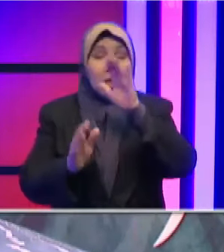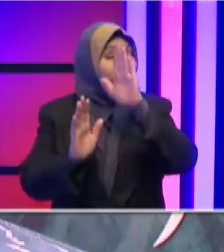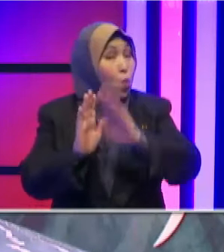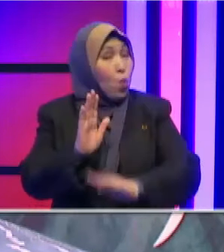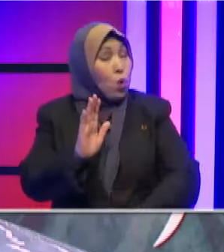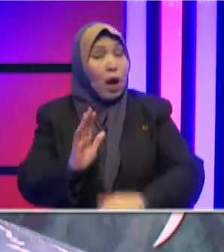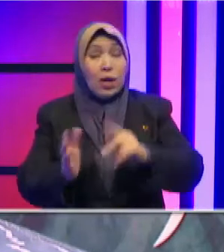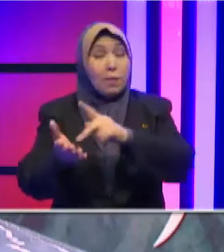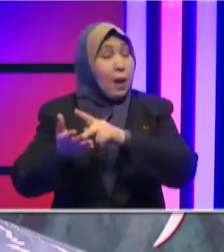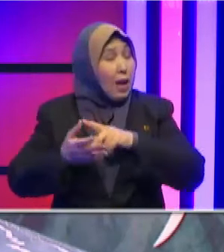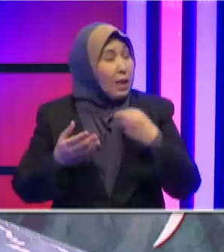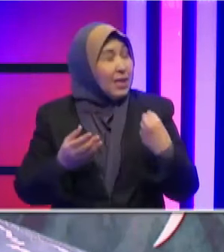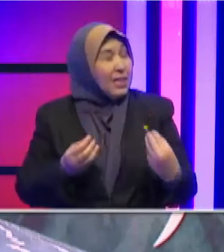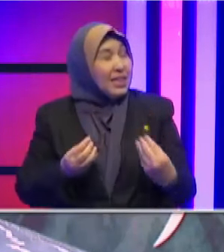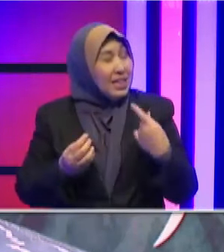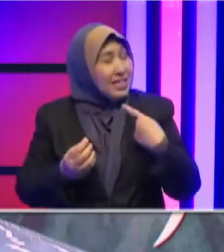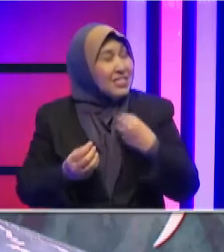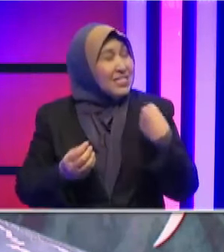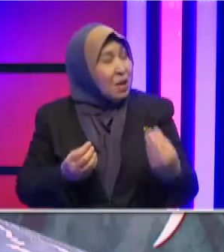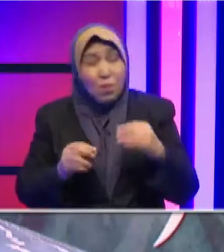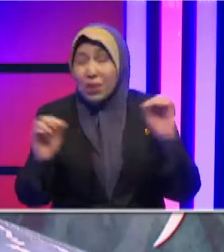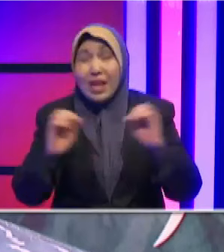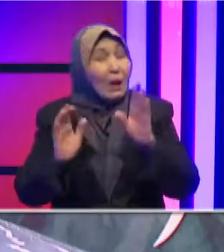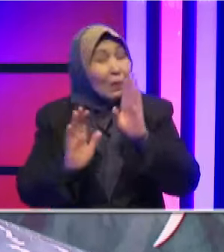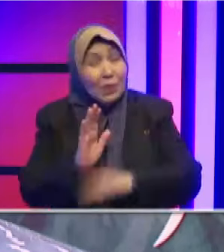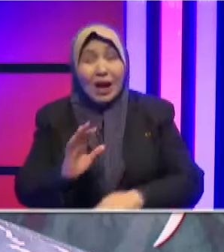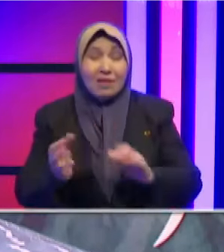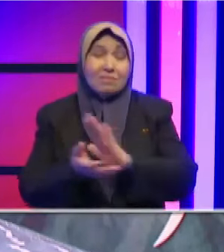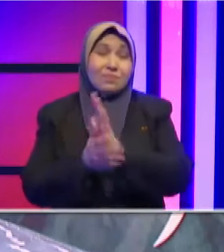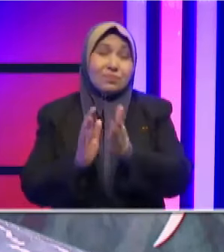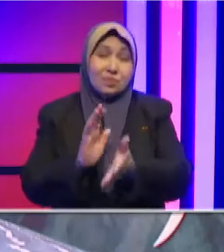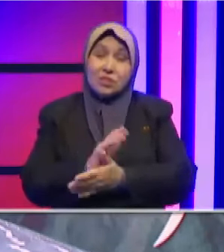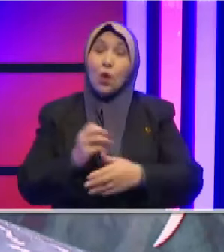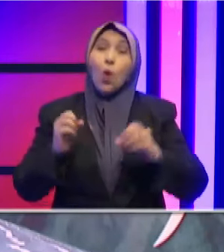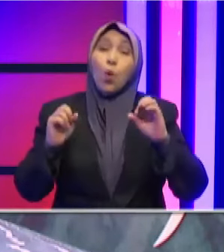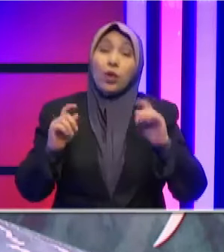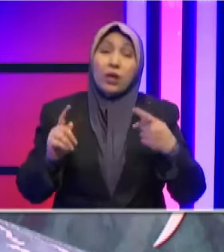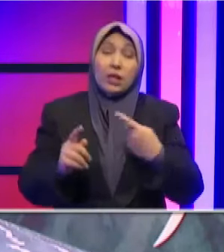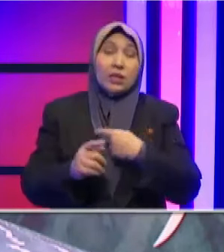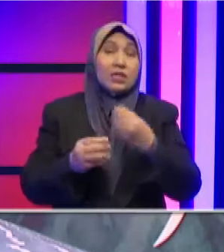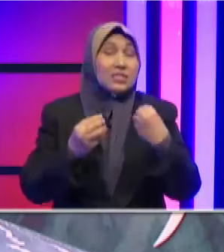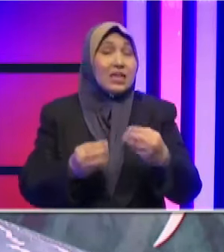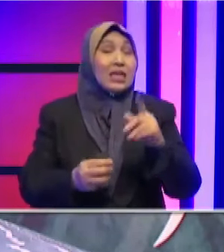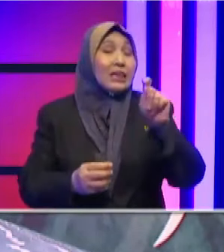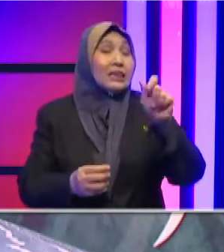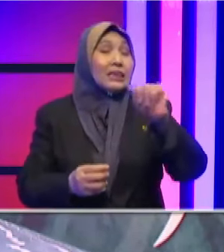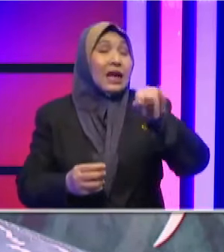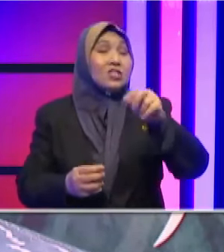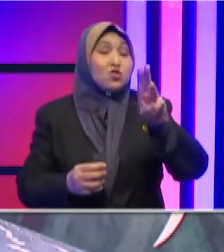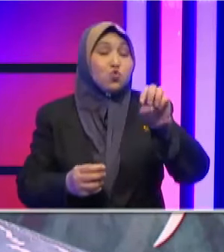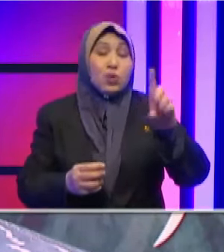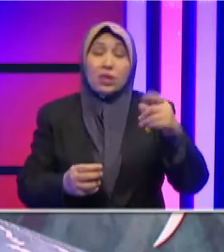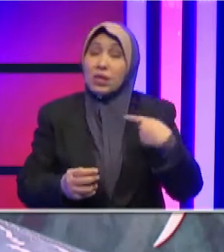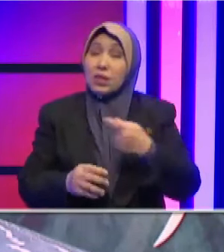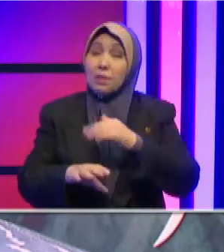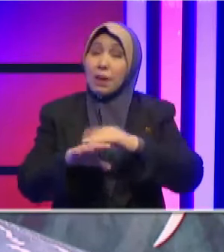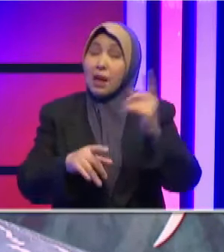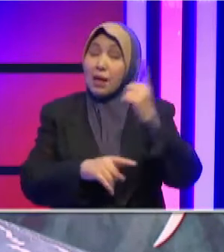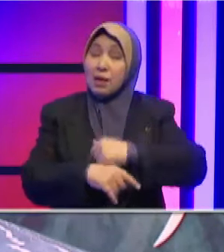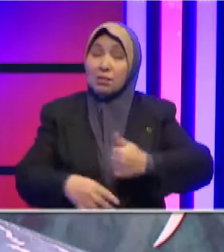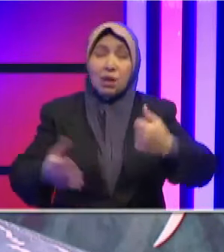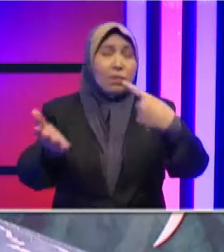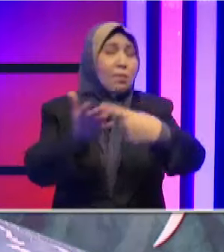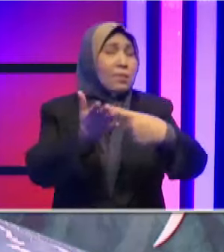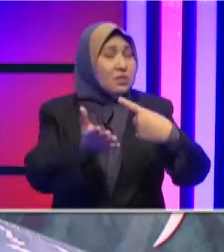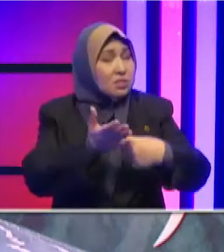walaupun sedikitnya Insya Allah amin ya robbal alamin baik sedikit tadi pada hari ini kita dalam perbahasan